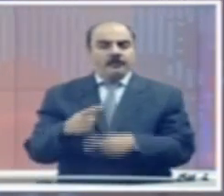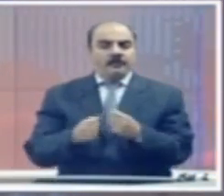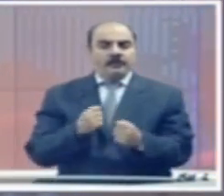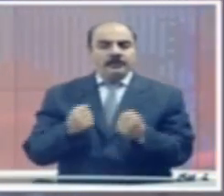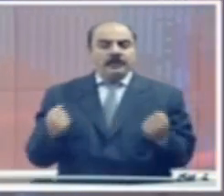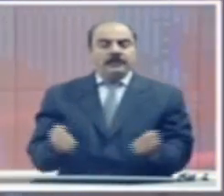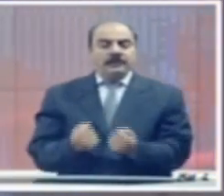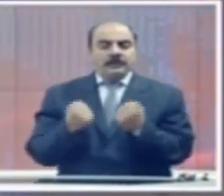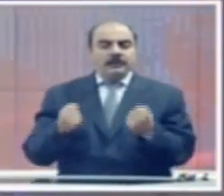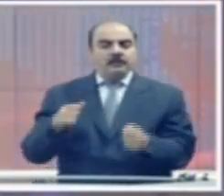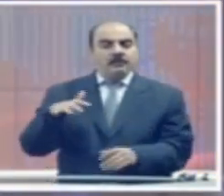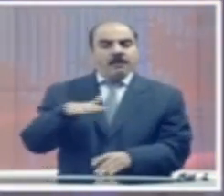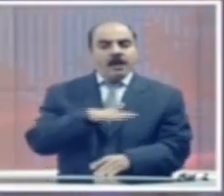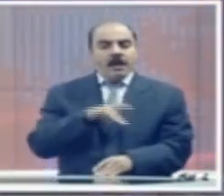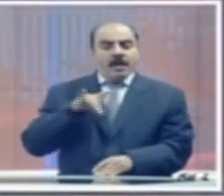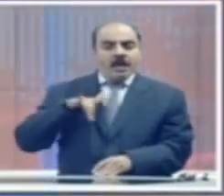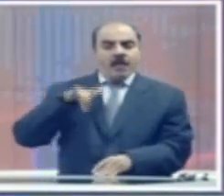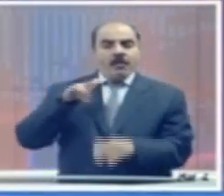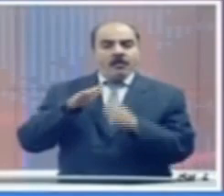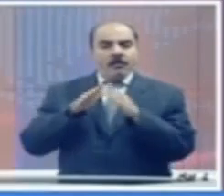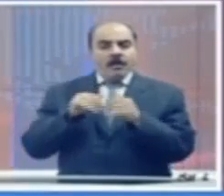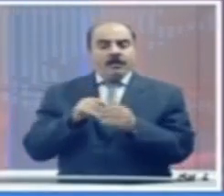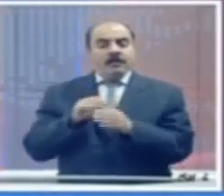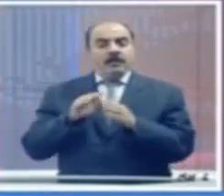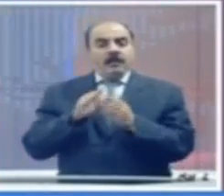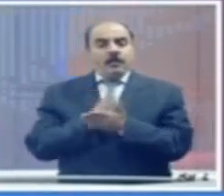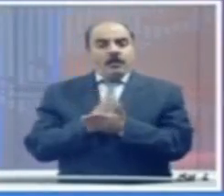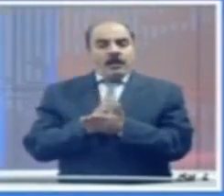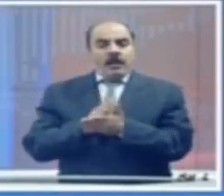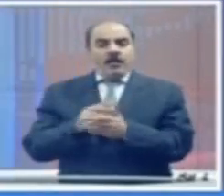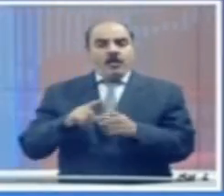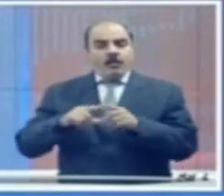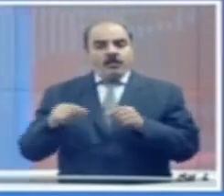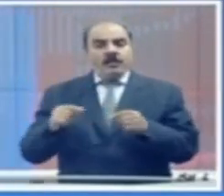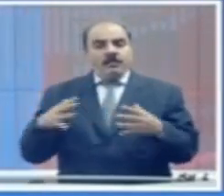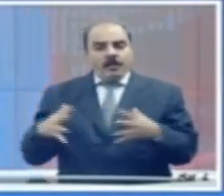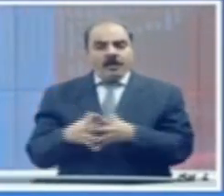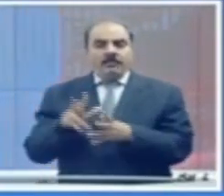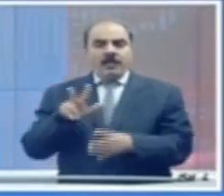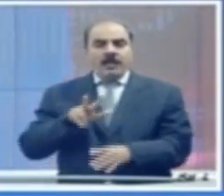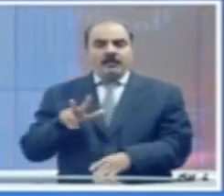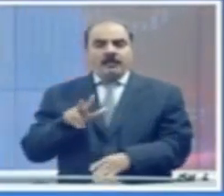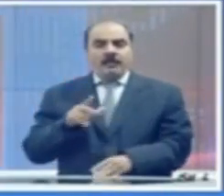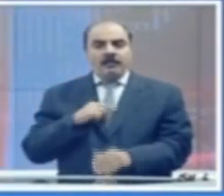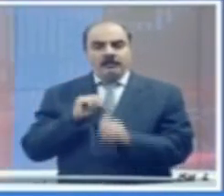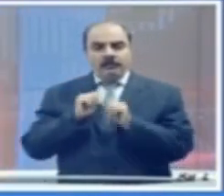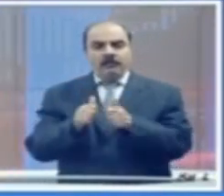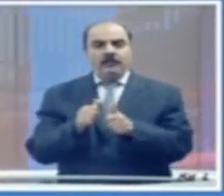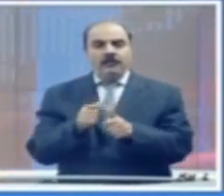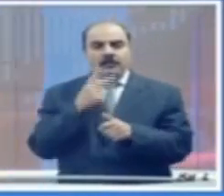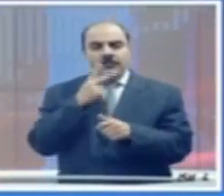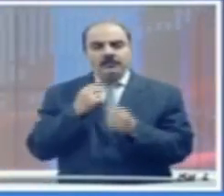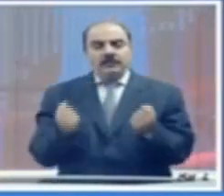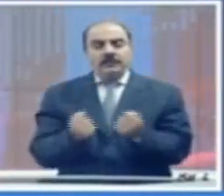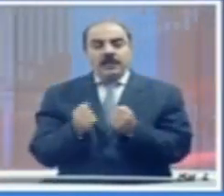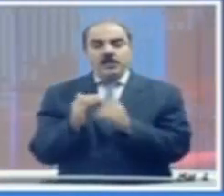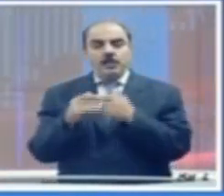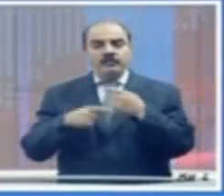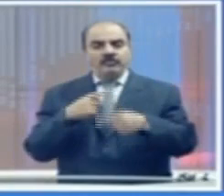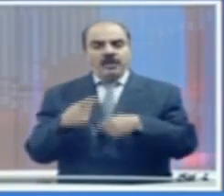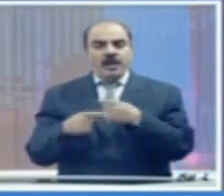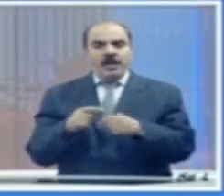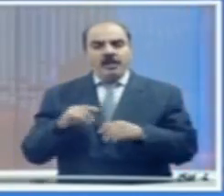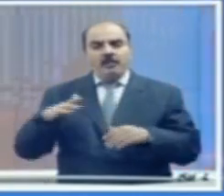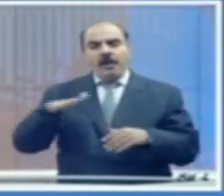تتواصل فعاليات التدريب البحري الجوي المصري اليوناني القبرصي المشترك ميدوزا 10 الذي سيستمر